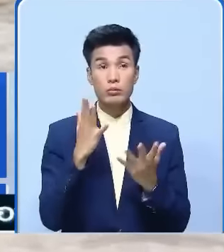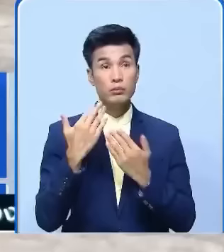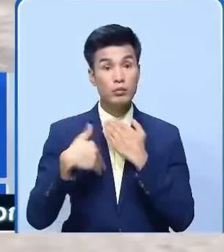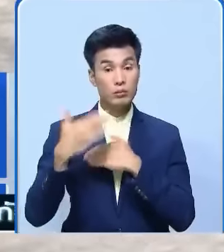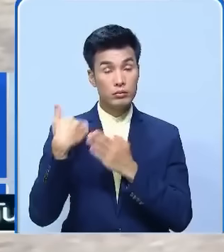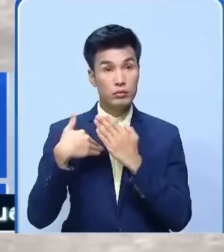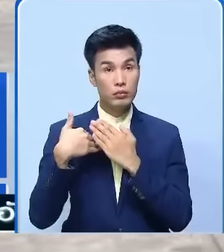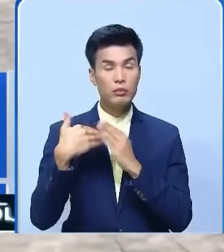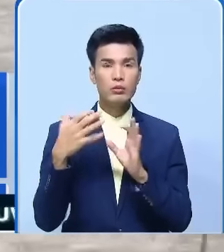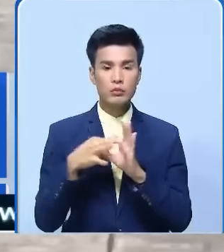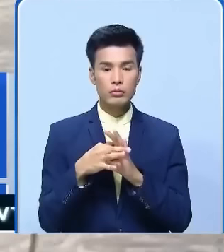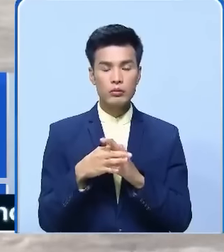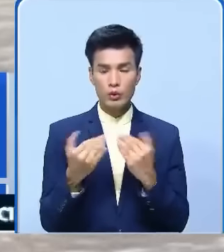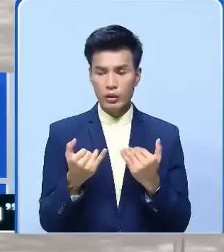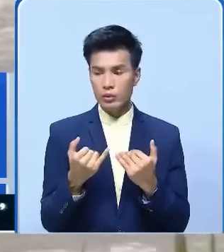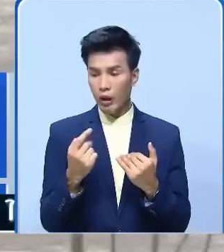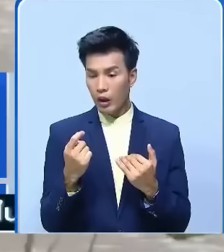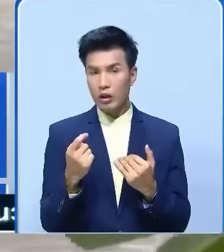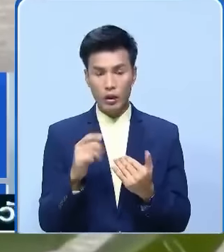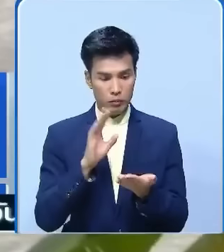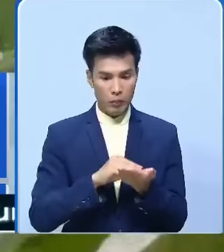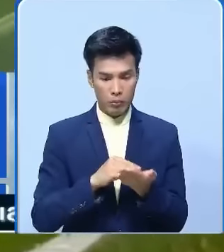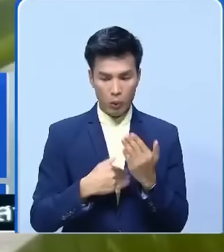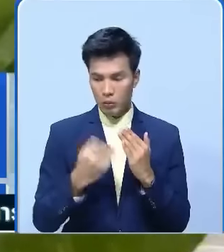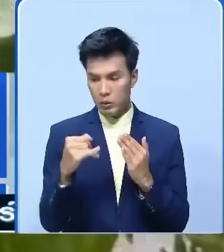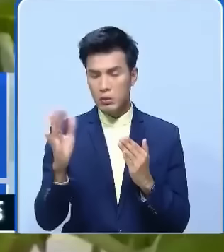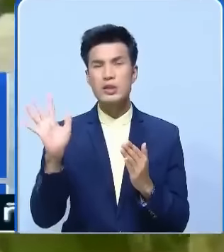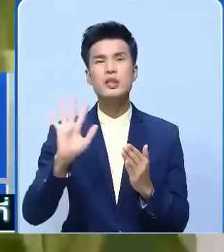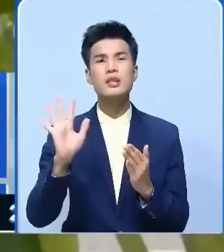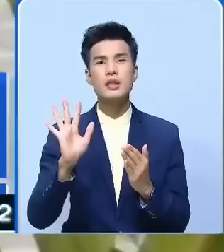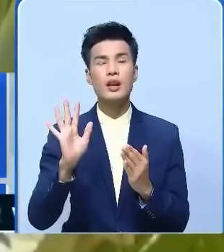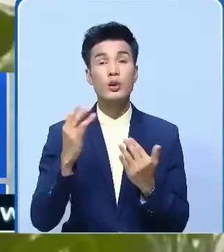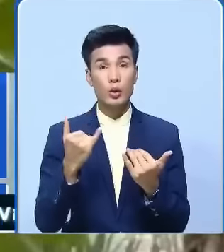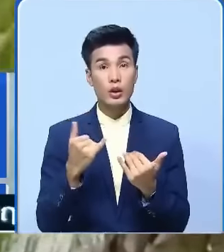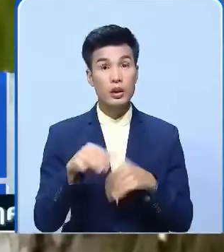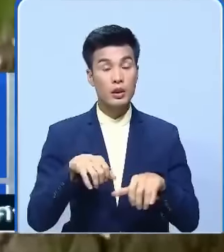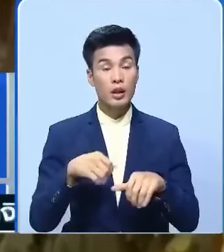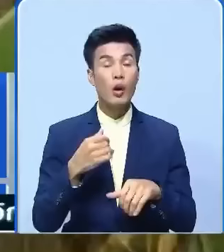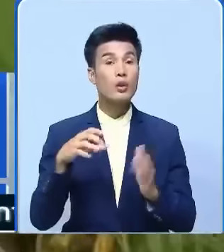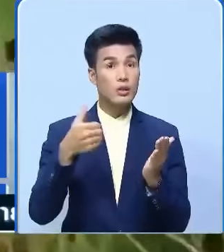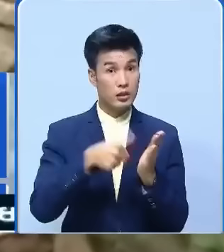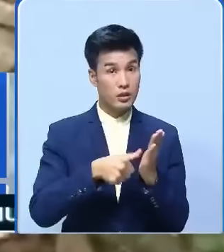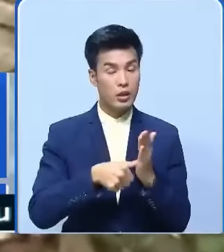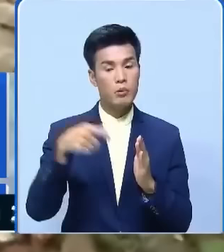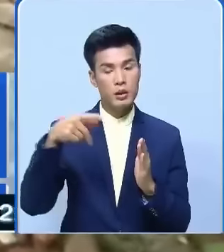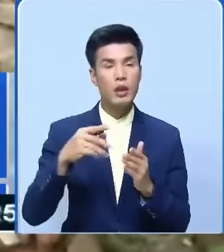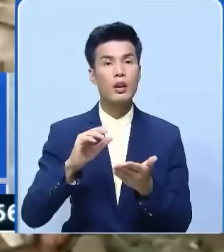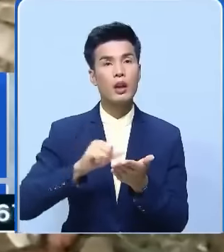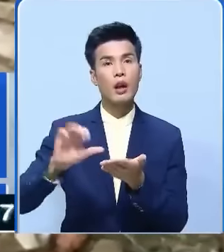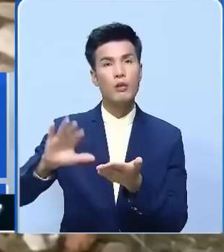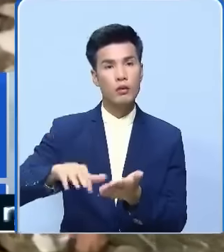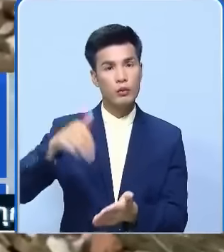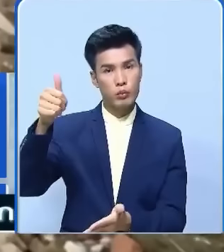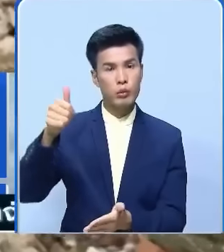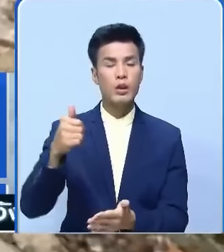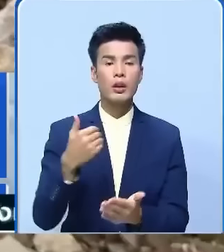คือใครขาดช่วงนี้อย่าไปบันทึกประวัติเครดิตบูโรให้เขาเสียเลยรวมถึงจัดหาสินเชื่อเงินกู้ดอกเบี้ยพิเศษเพื่อการฟื้นฟูยกเว้นค่า